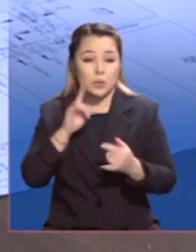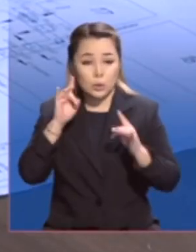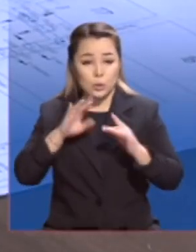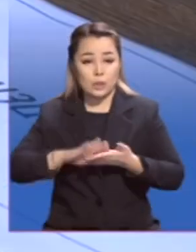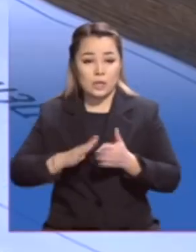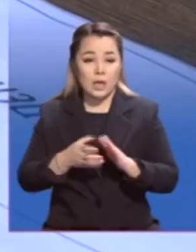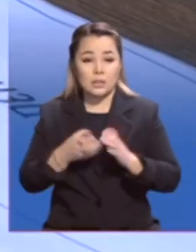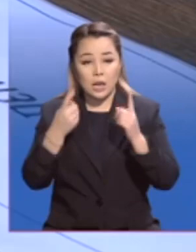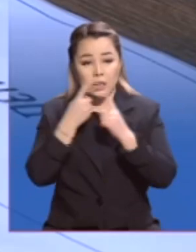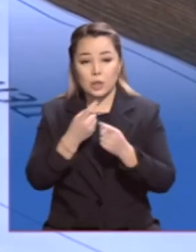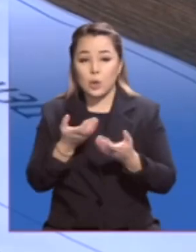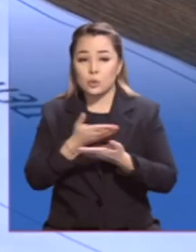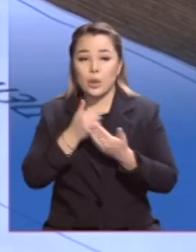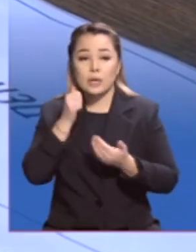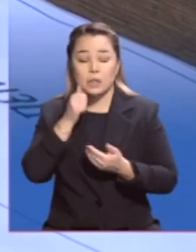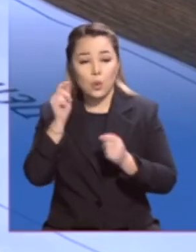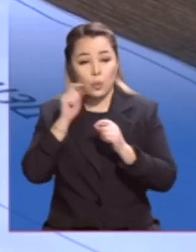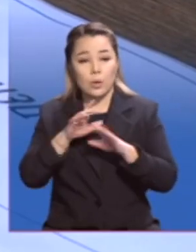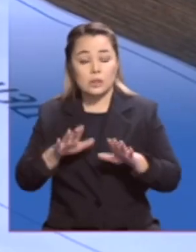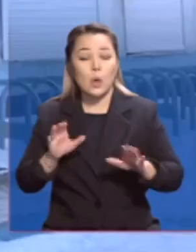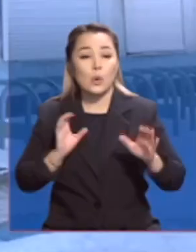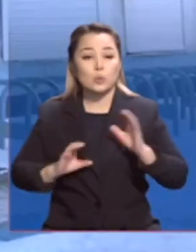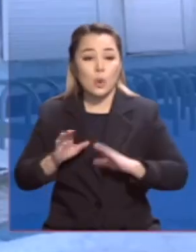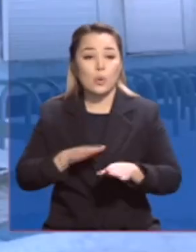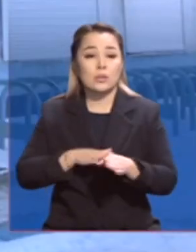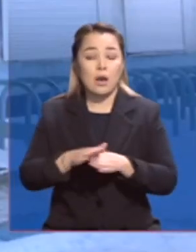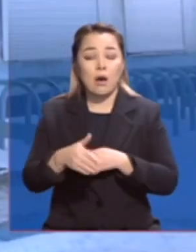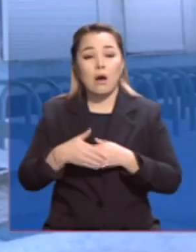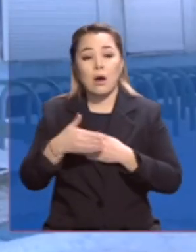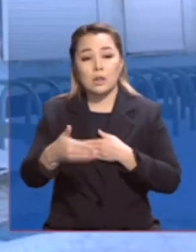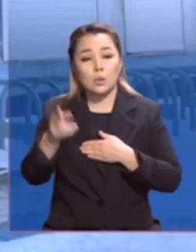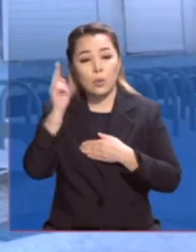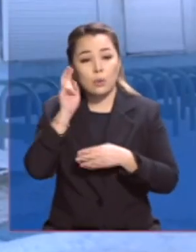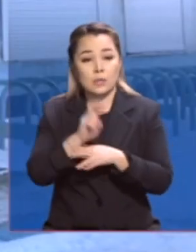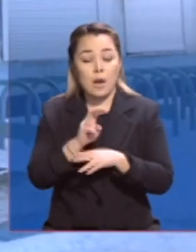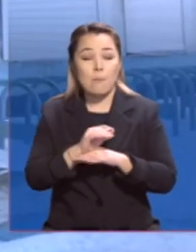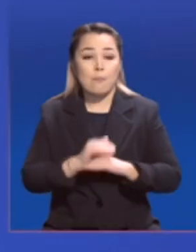жағдай жарияланған жоқ. Ертең оқушылар мен студенттер түгел қашықтан оқиды,